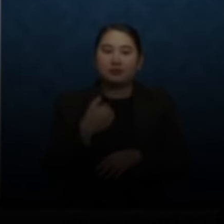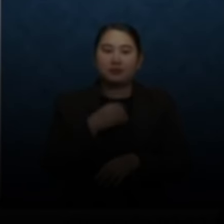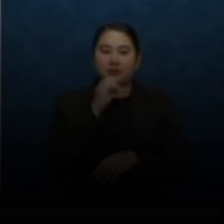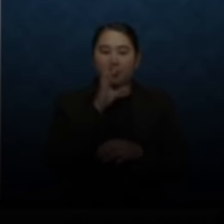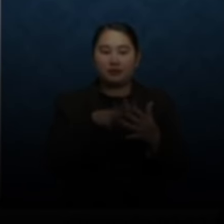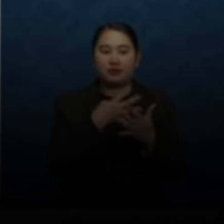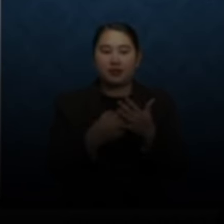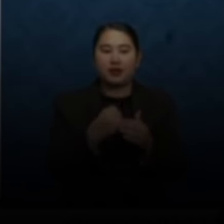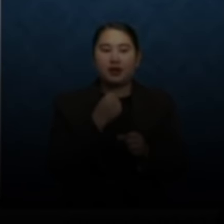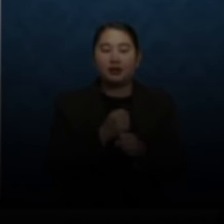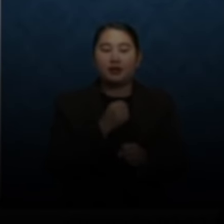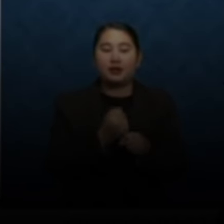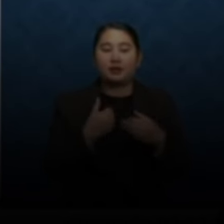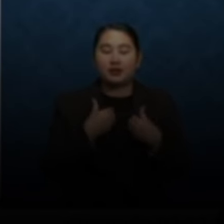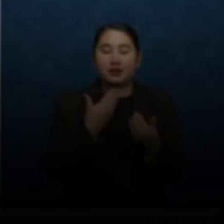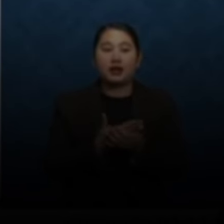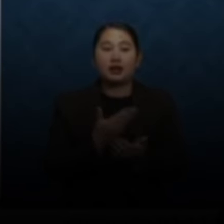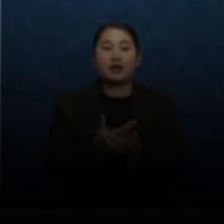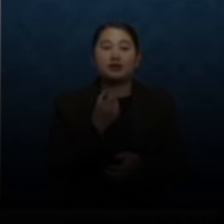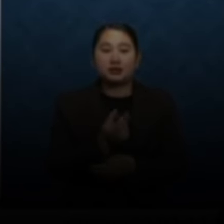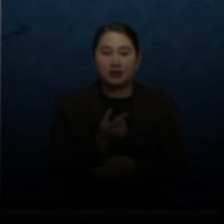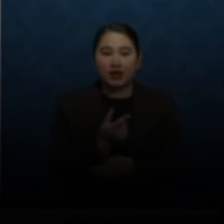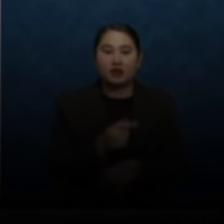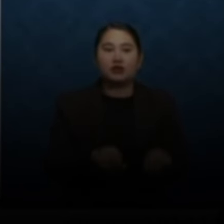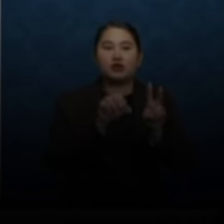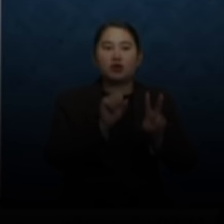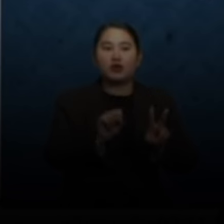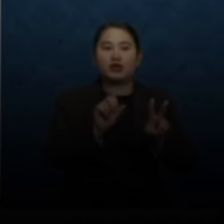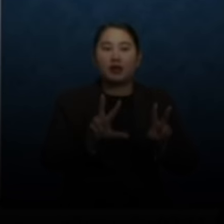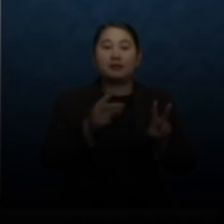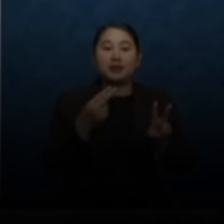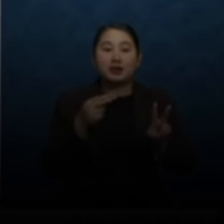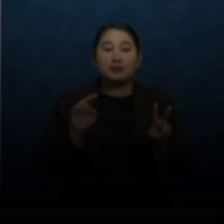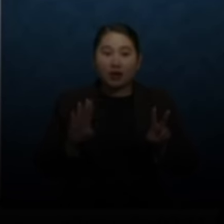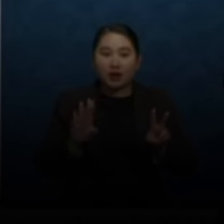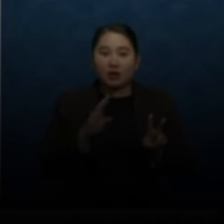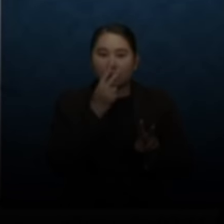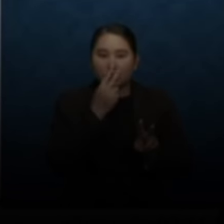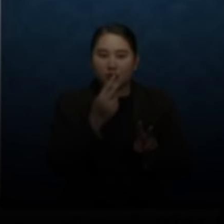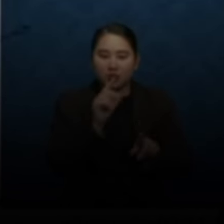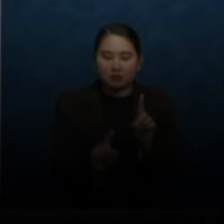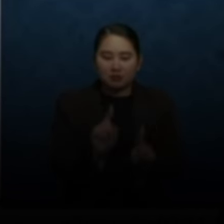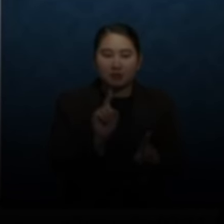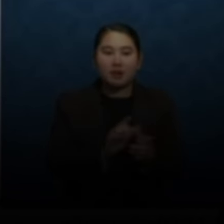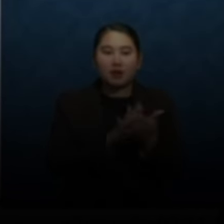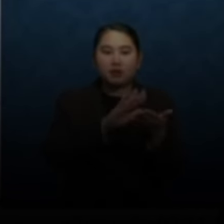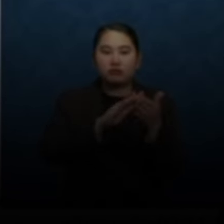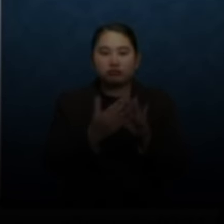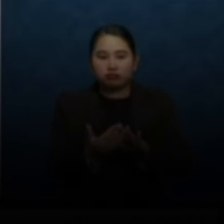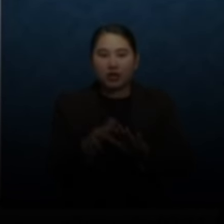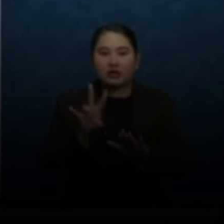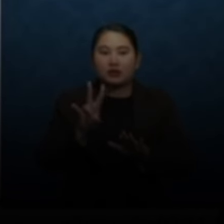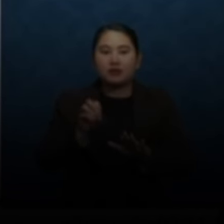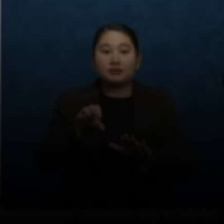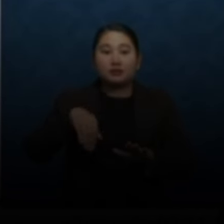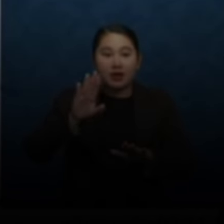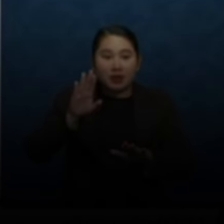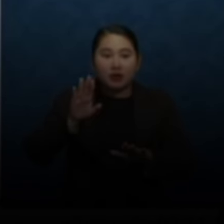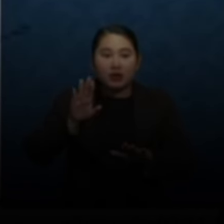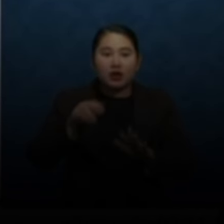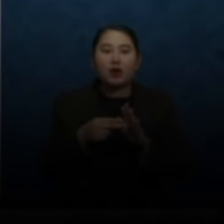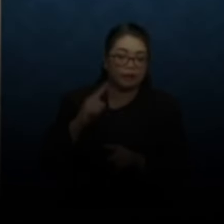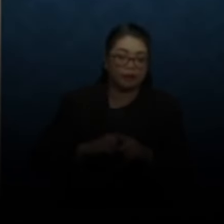มาตรการนะครับในการจ่ายเงินสูงสุดถึง 230,000บาทถ้ามีการประเมินแล้วว่าบ้านเสียหายเกิน 70%ขึ้นไปนะ